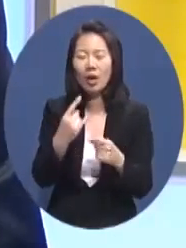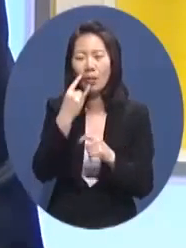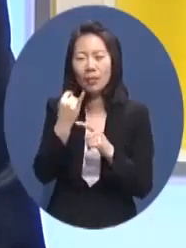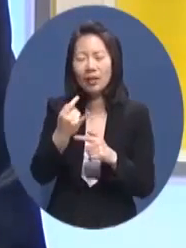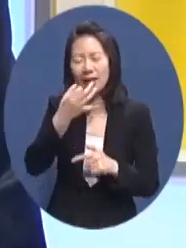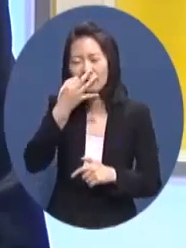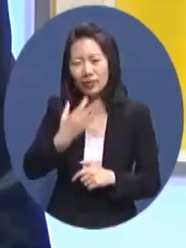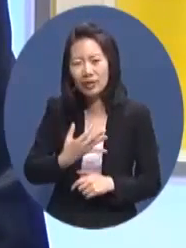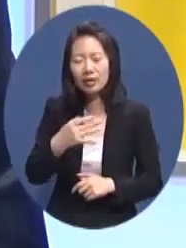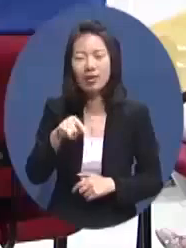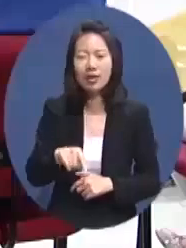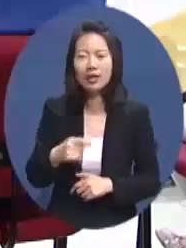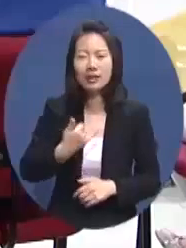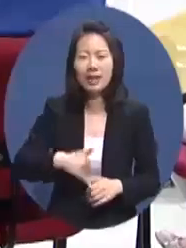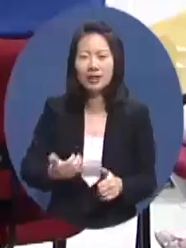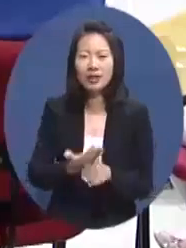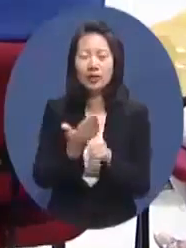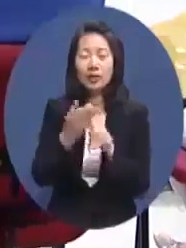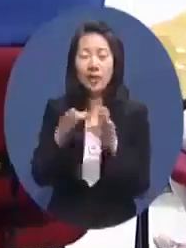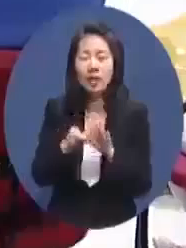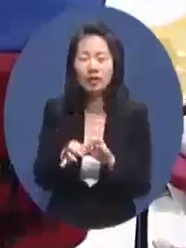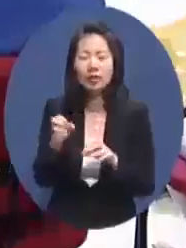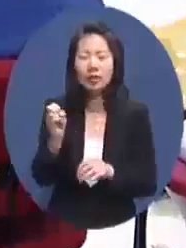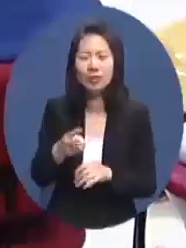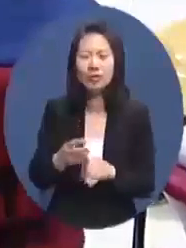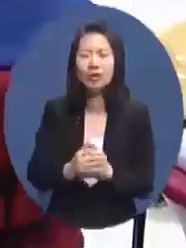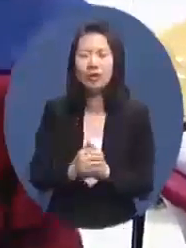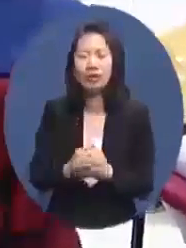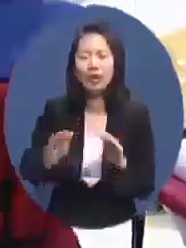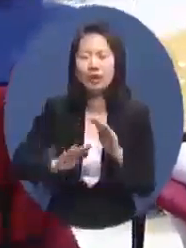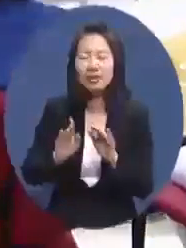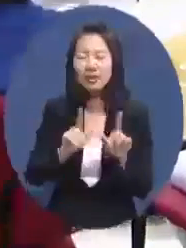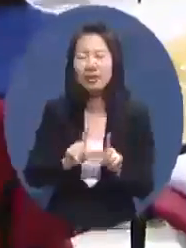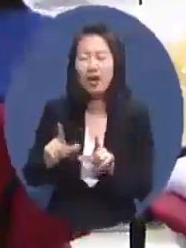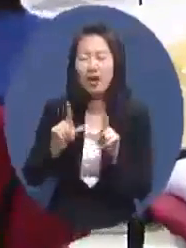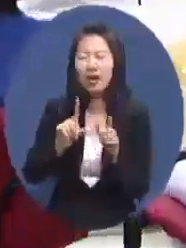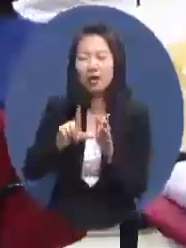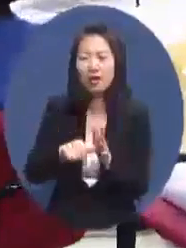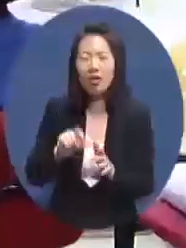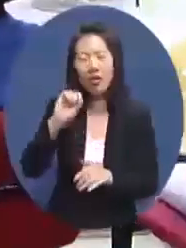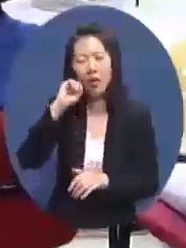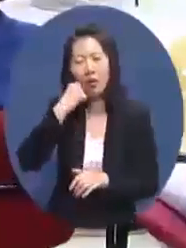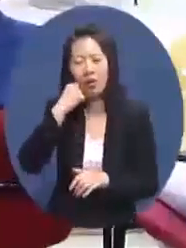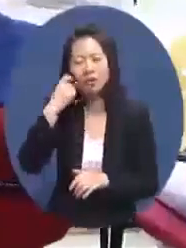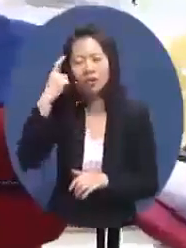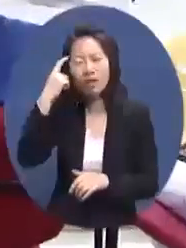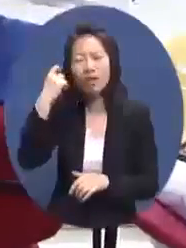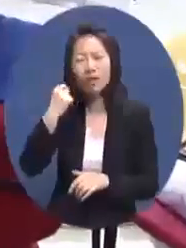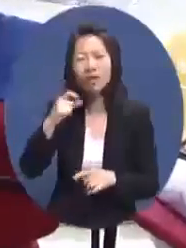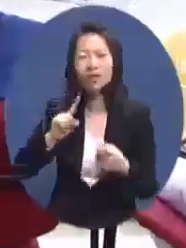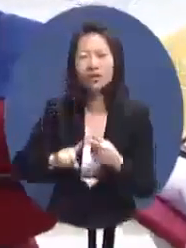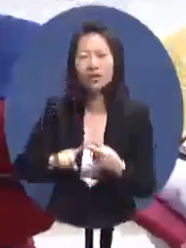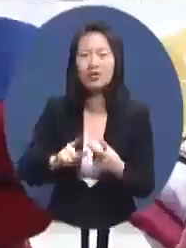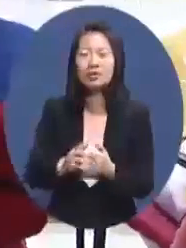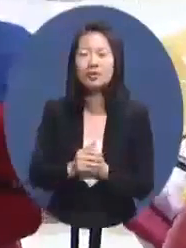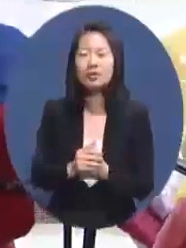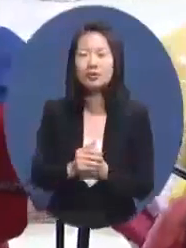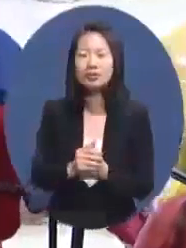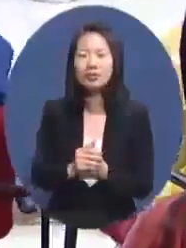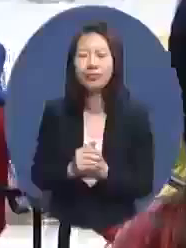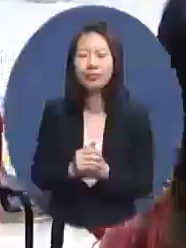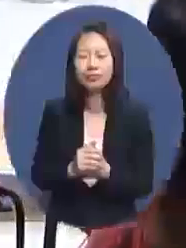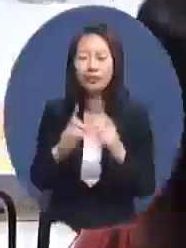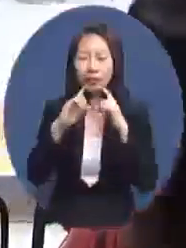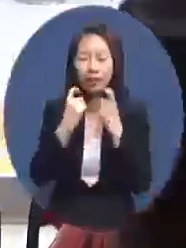힘들어하시는 부분들, 아이 양육과 관련된 부분, 아니면 가정생활을 해나가면서 어렵다고 생각되시는 부분들을 그